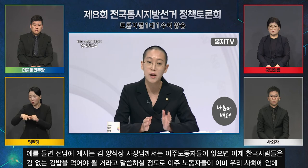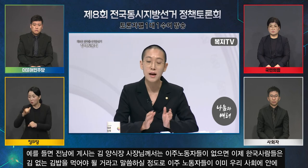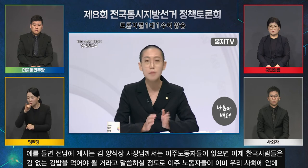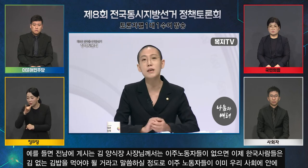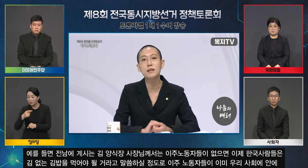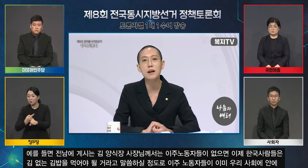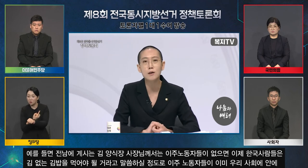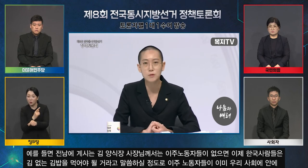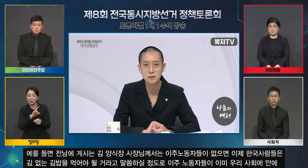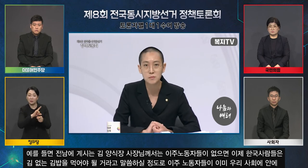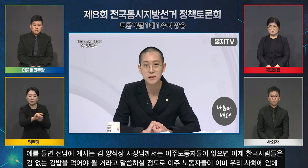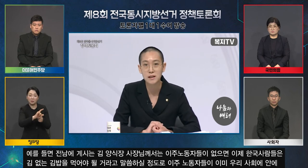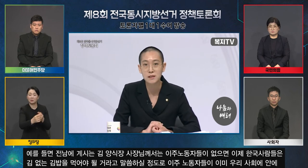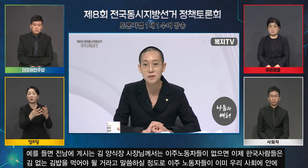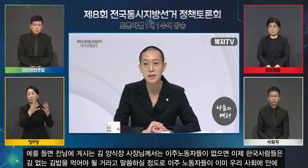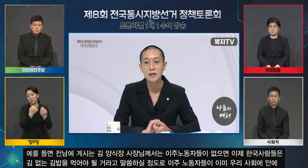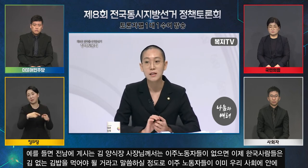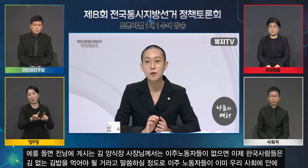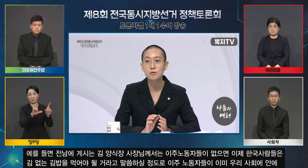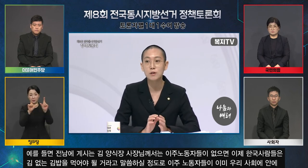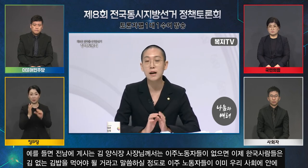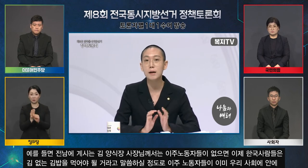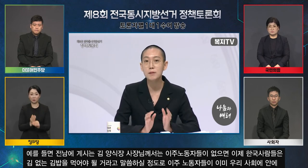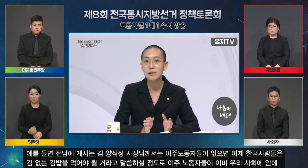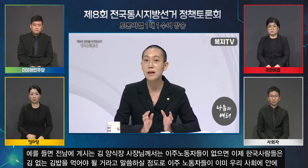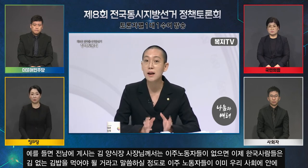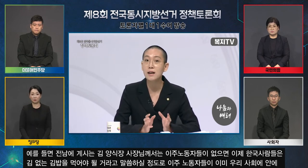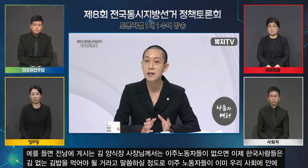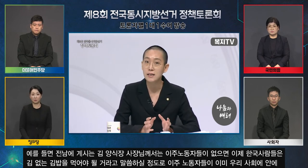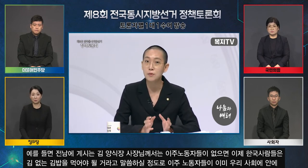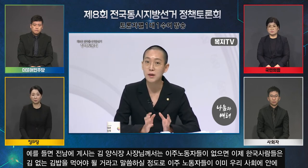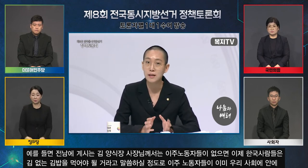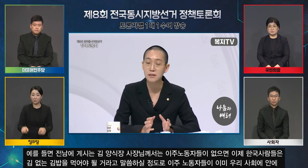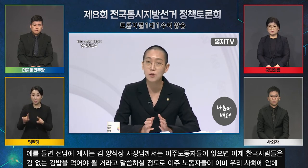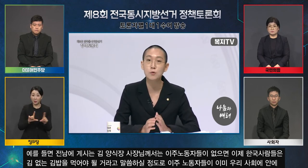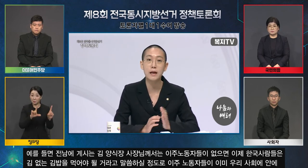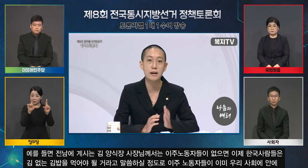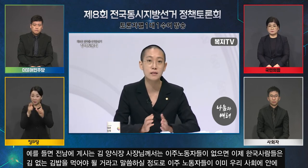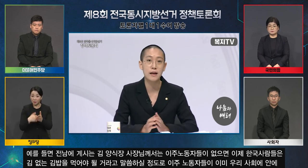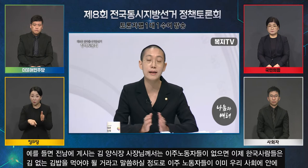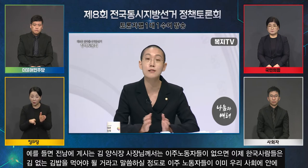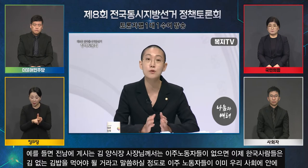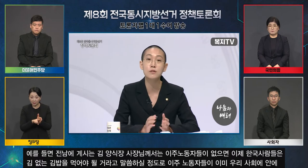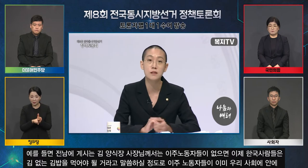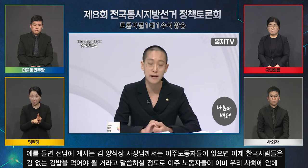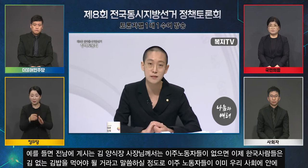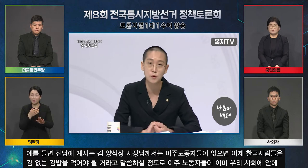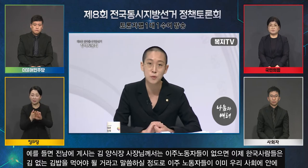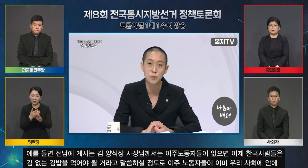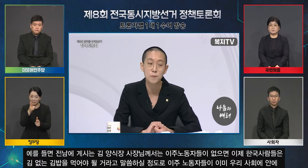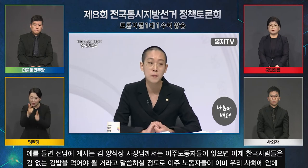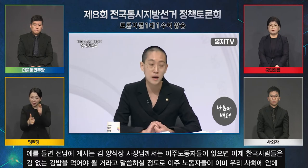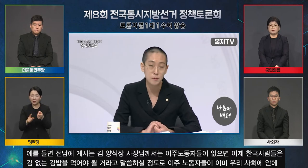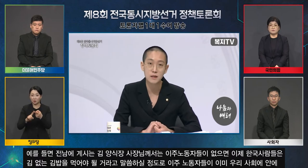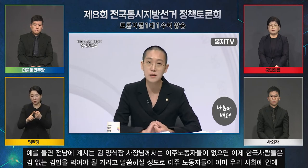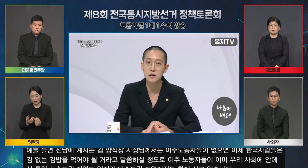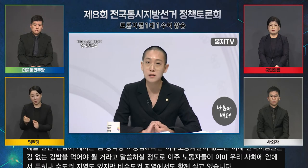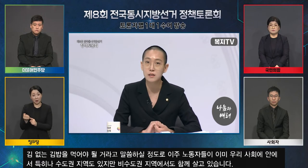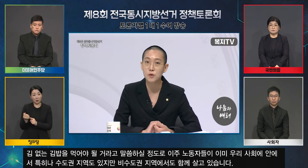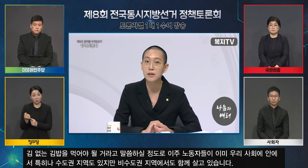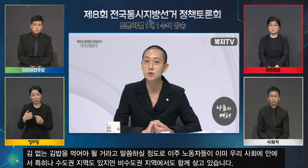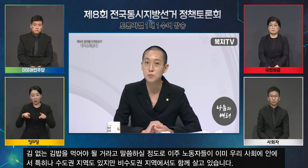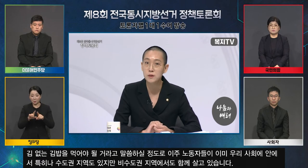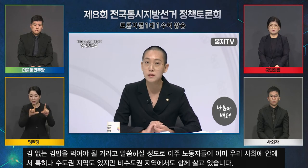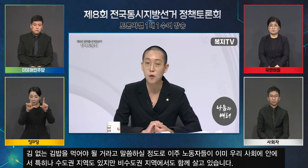지역에서도 함께 살아가고 있습니다. 그런데 이런 우리가 함께 살아가기 위한 서로 다른 다양성들을 가지고 함께